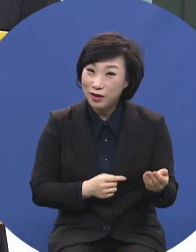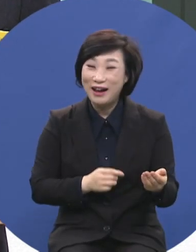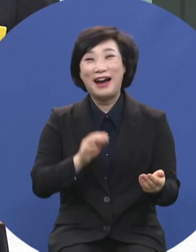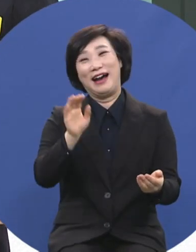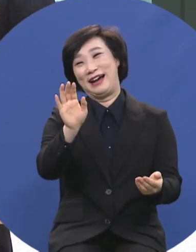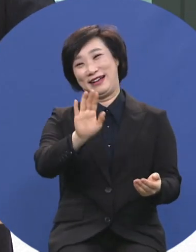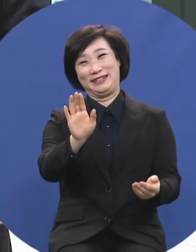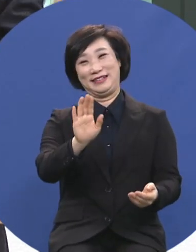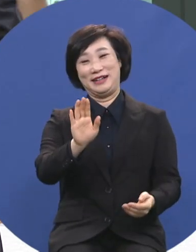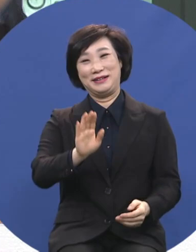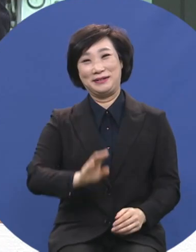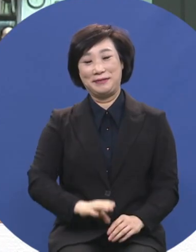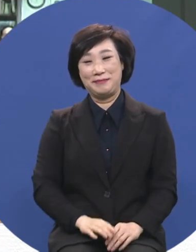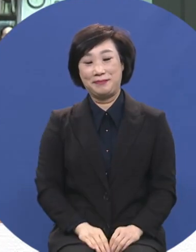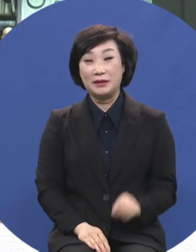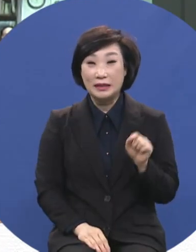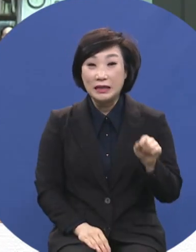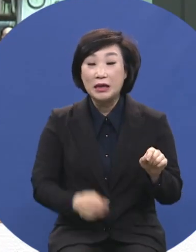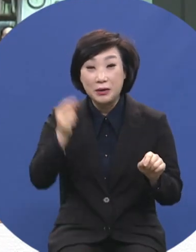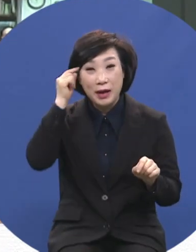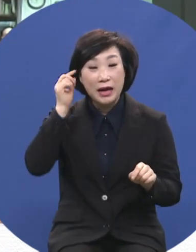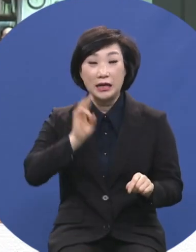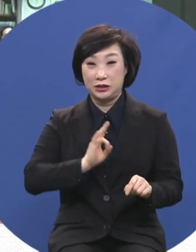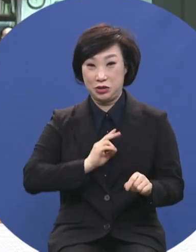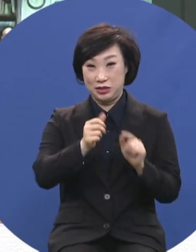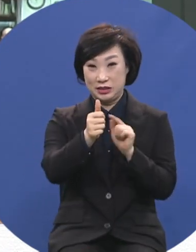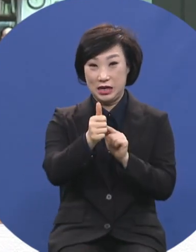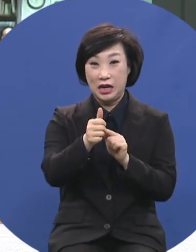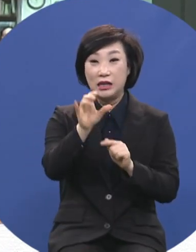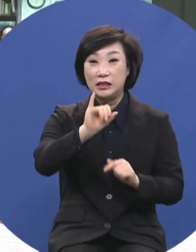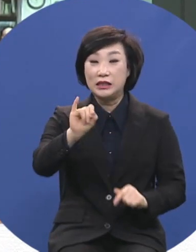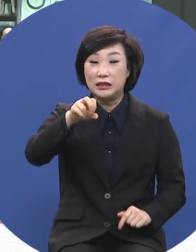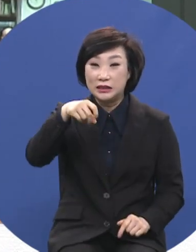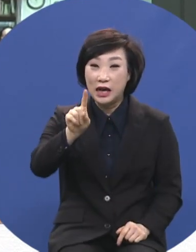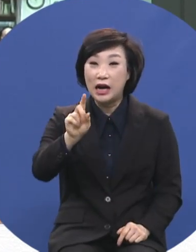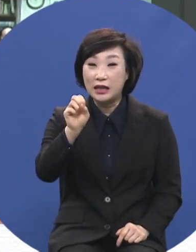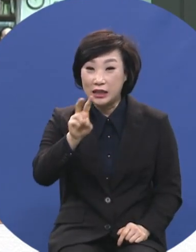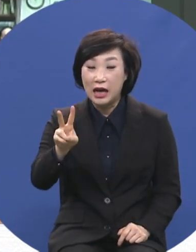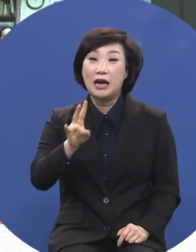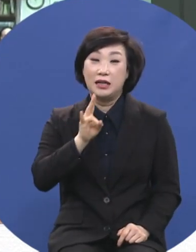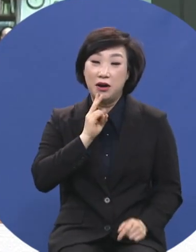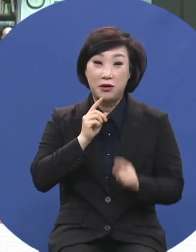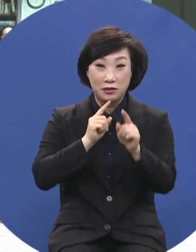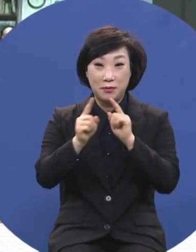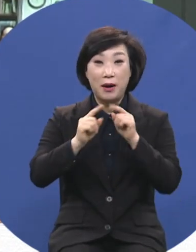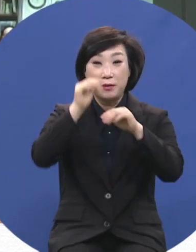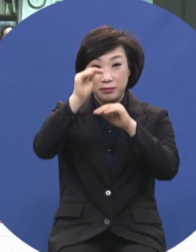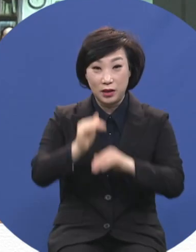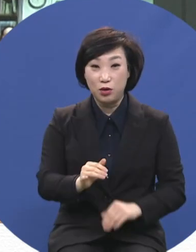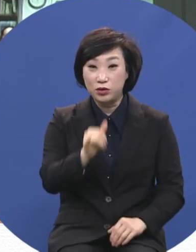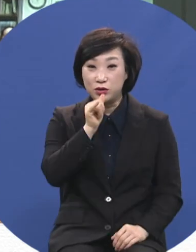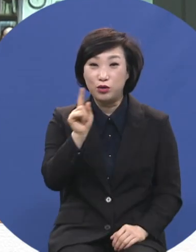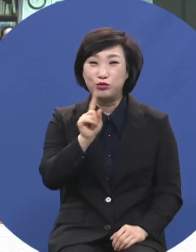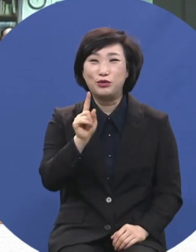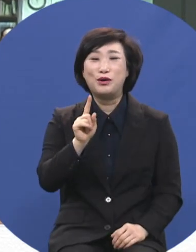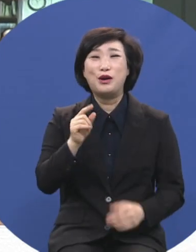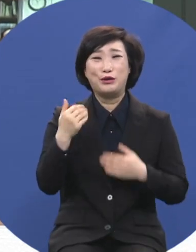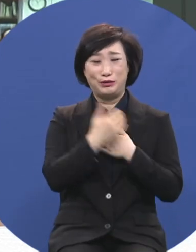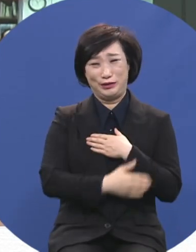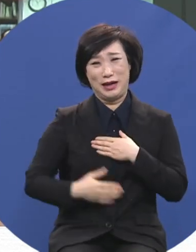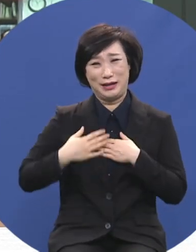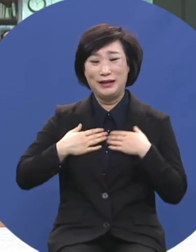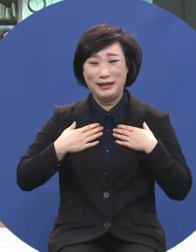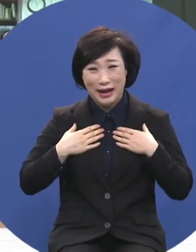말씀이 아니라 이는 선지자 이사야로 하신 말씀에 우리 연약한